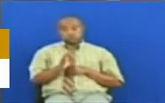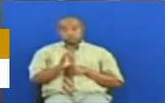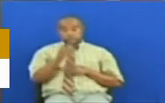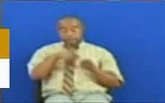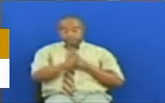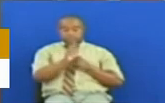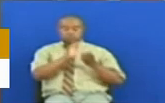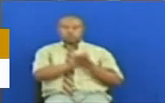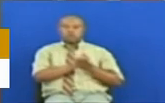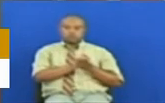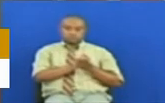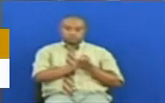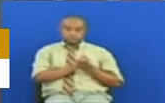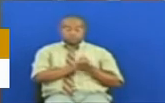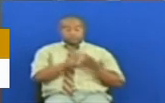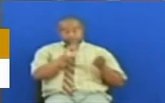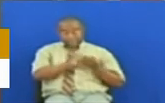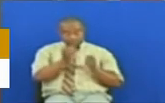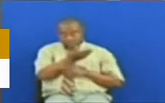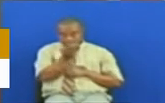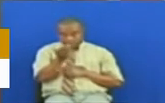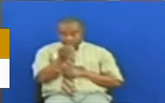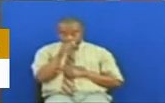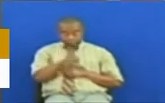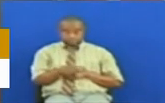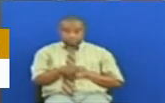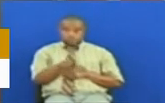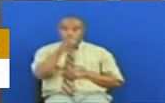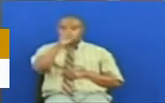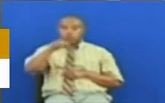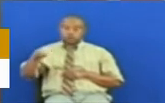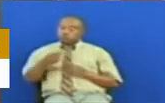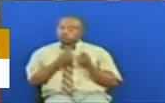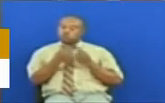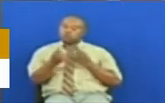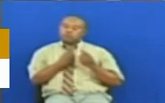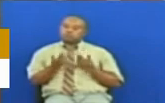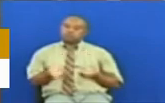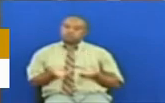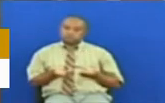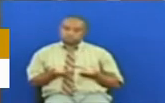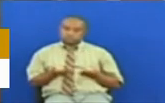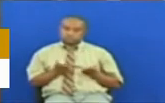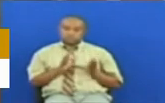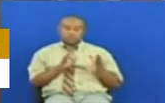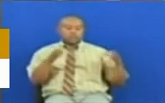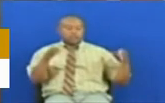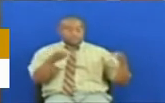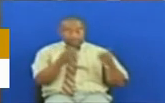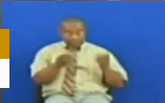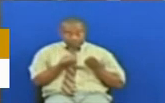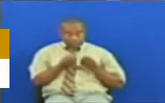muungano wetu. Lakini chengine kilizungumziwa hapa na kamati, walitoa ushauri